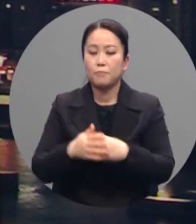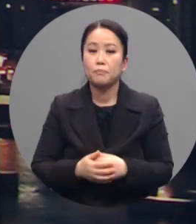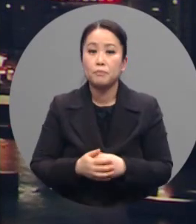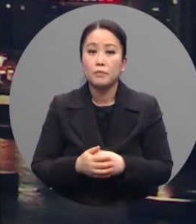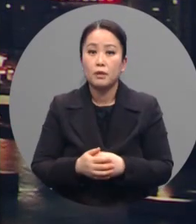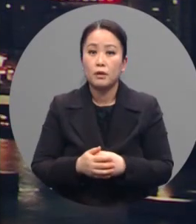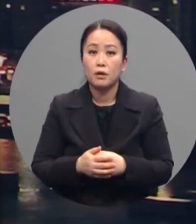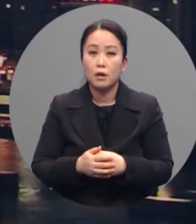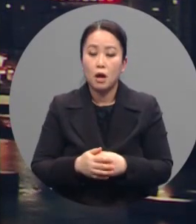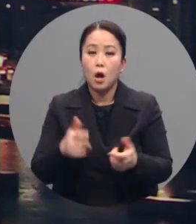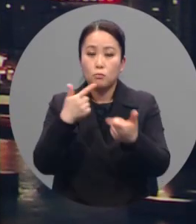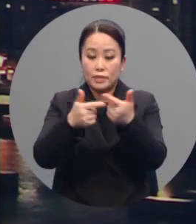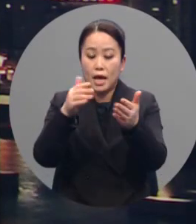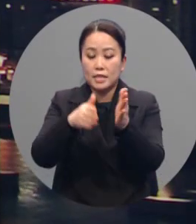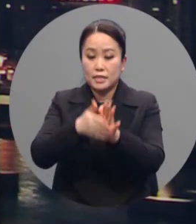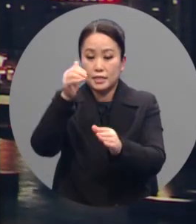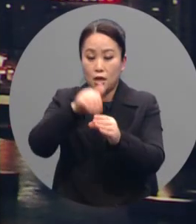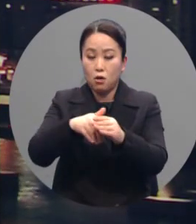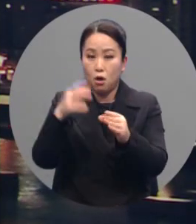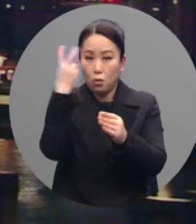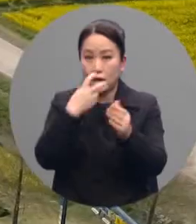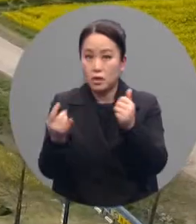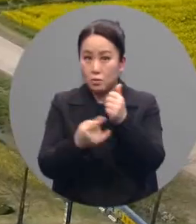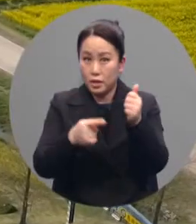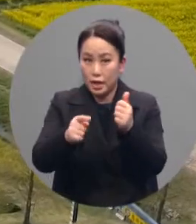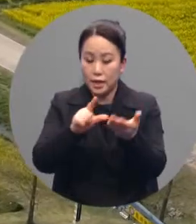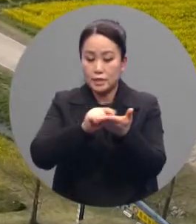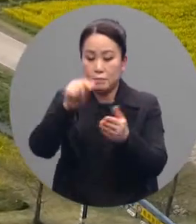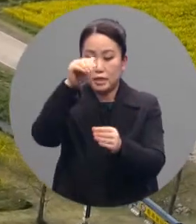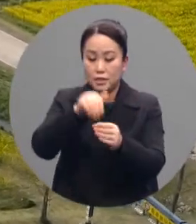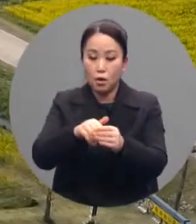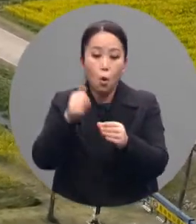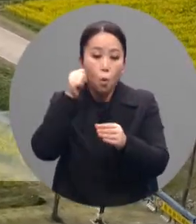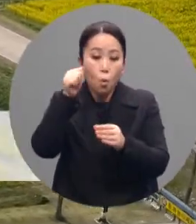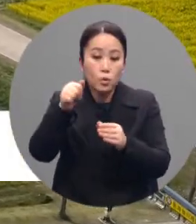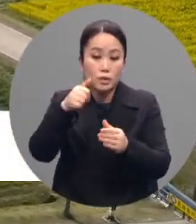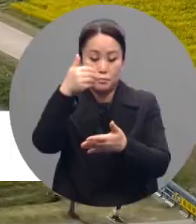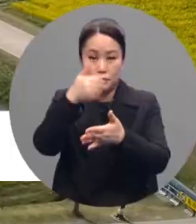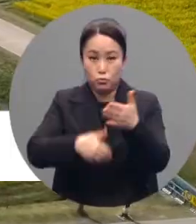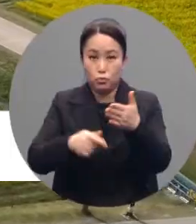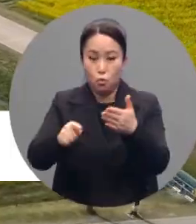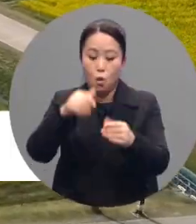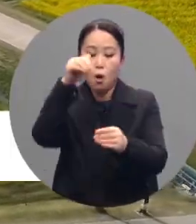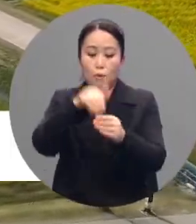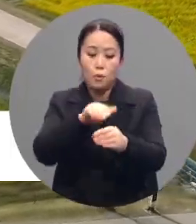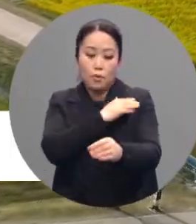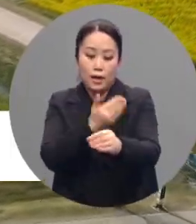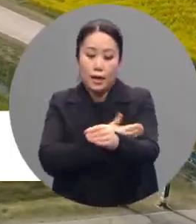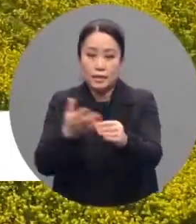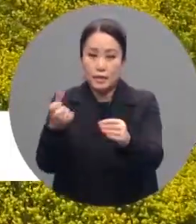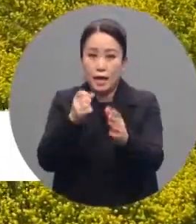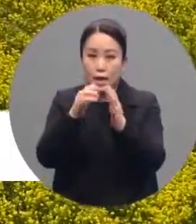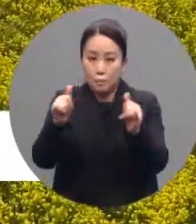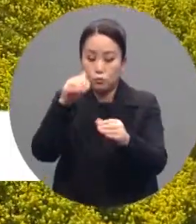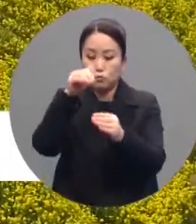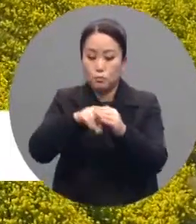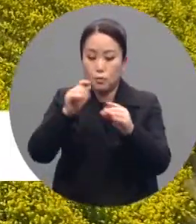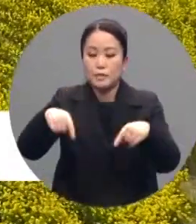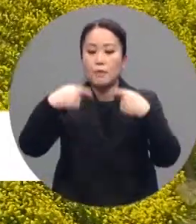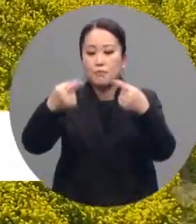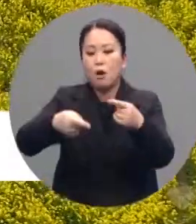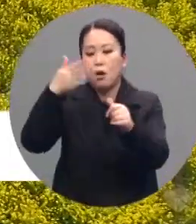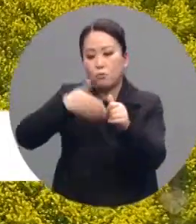부산시 선관위가 지방선거를 50여일 앞두고 유권자들의 투표 참여를 동요하게 위한 홍보 활동에